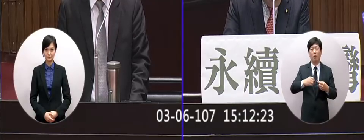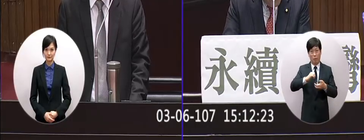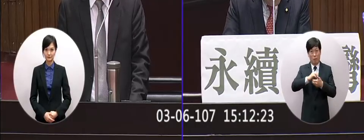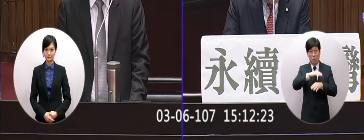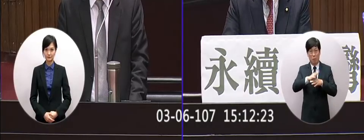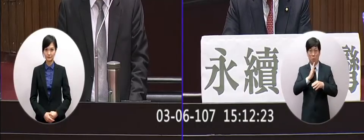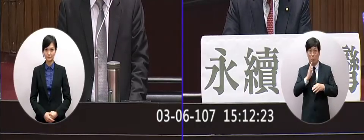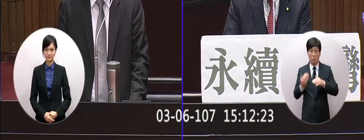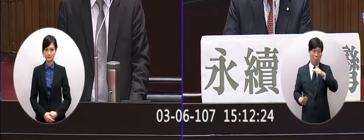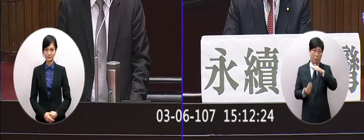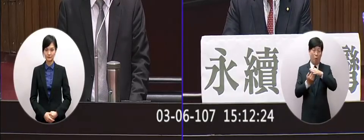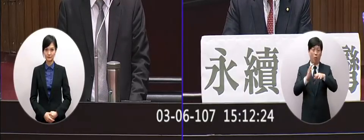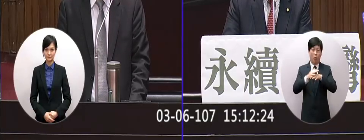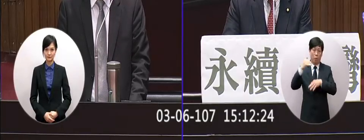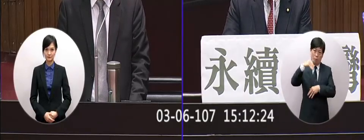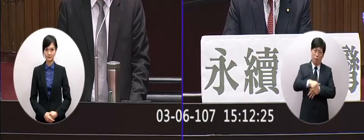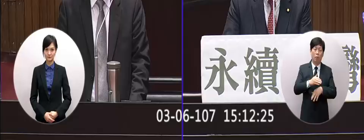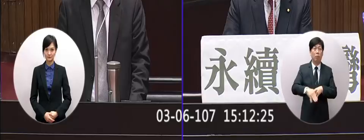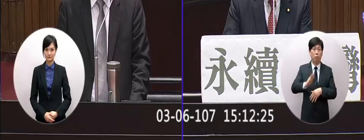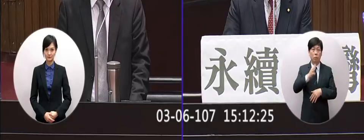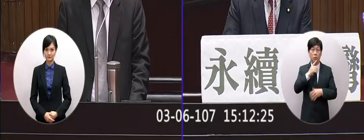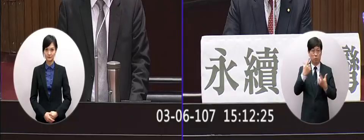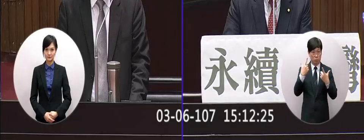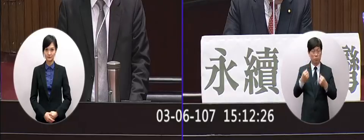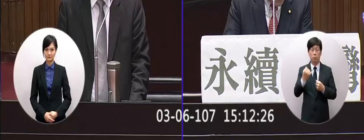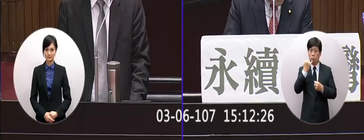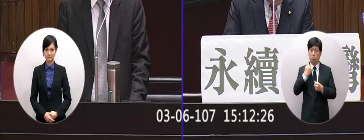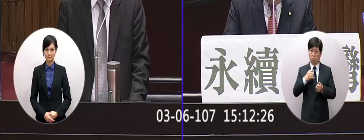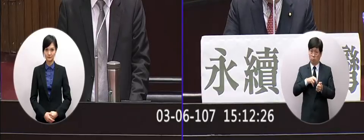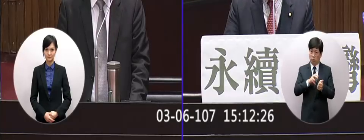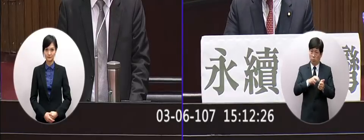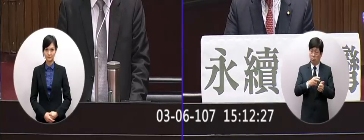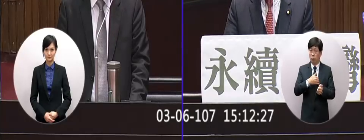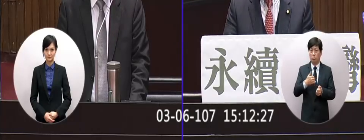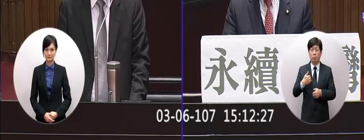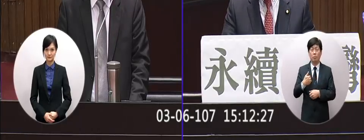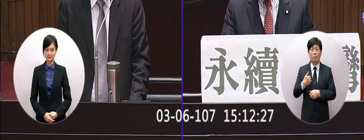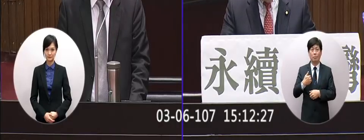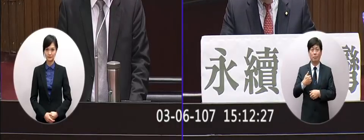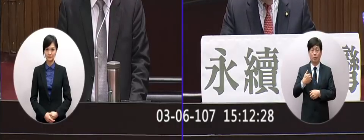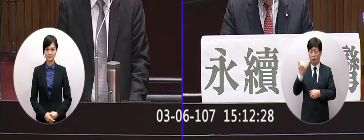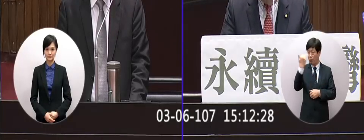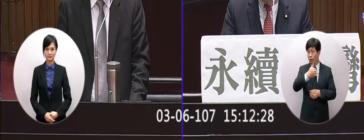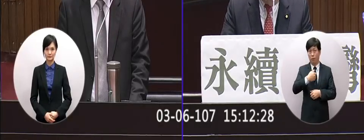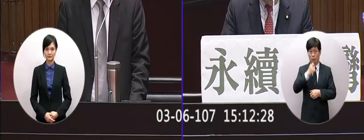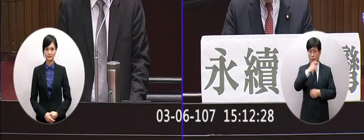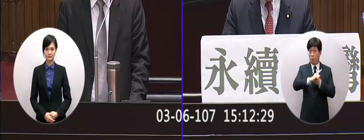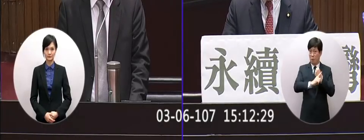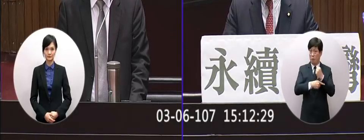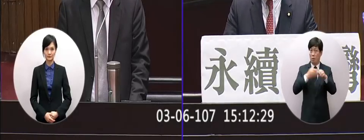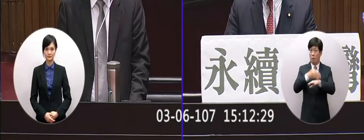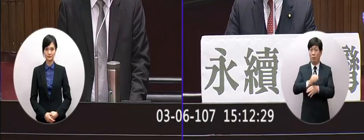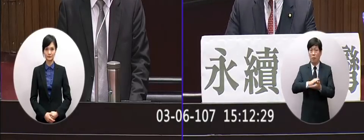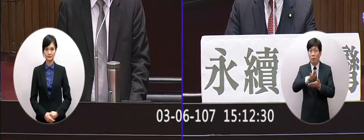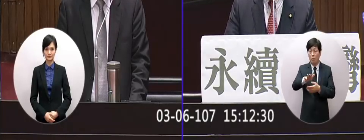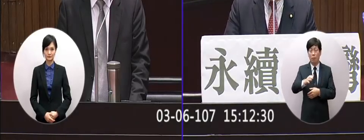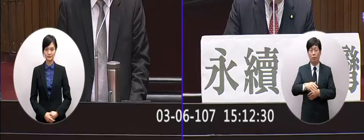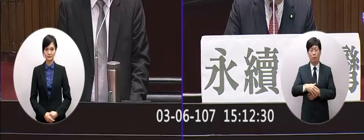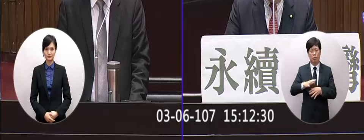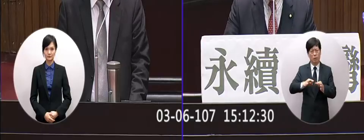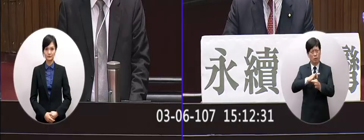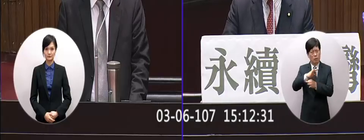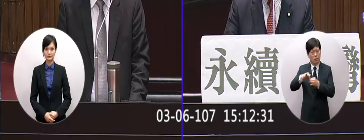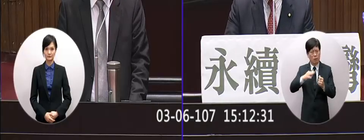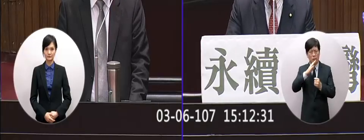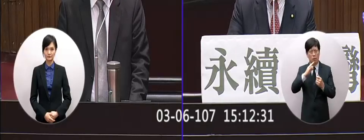潮。那但是这至少是一个养家活口的工作。但是自从政府的采购法通过了以后，经济循环似